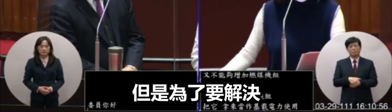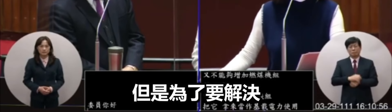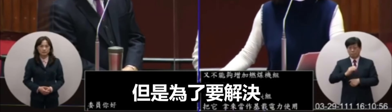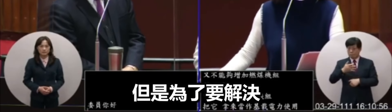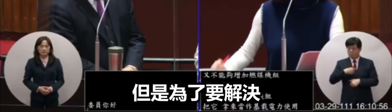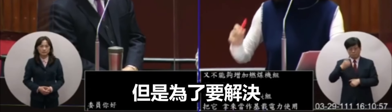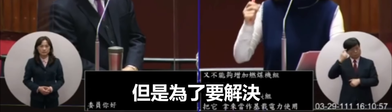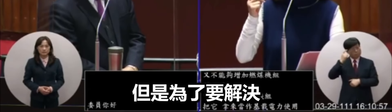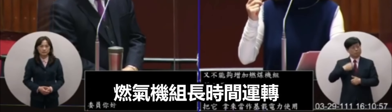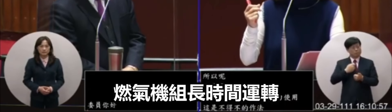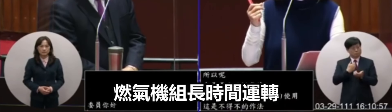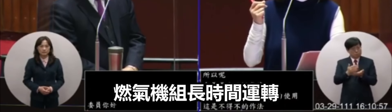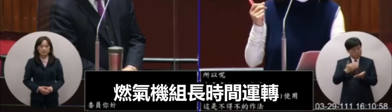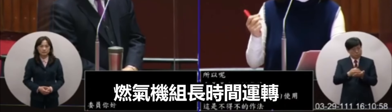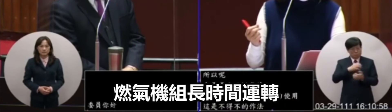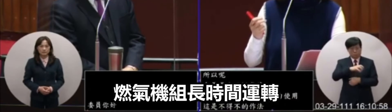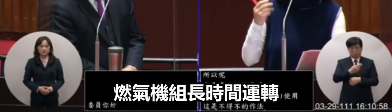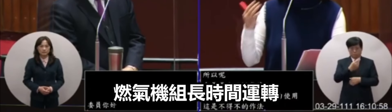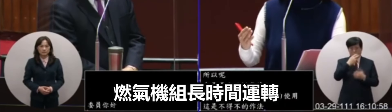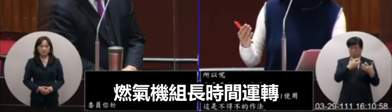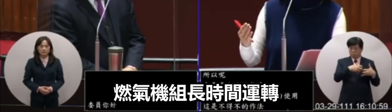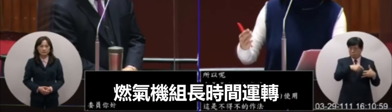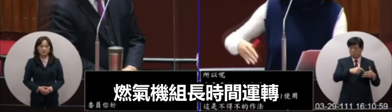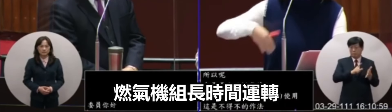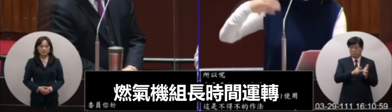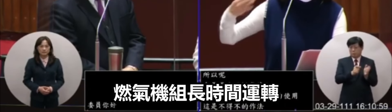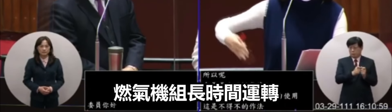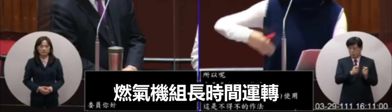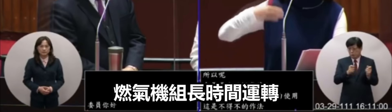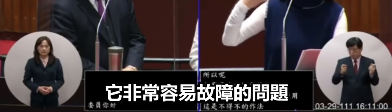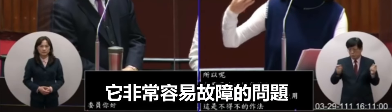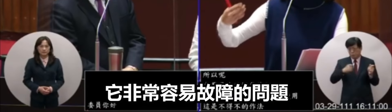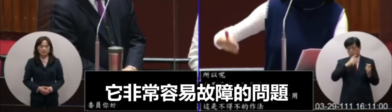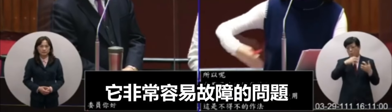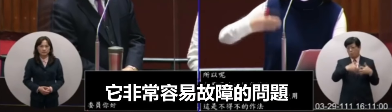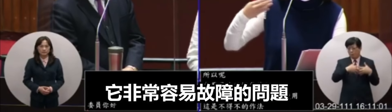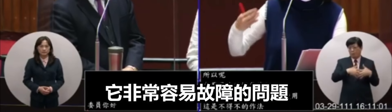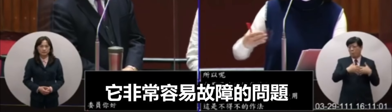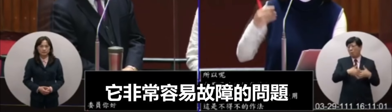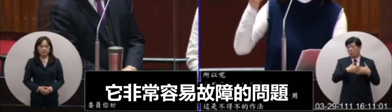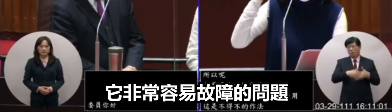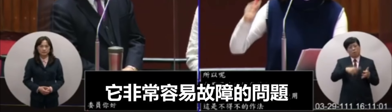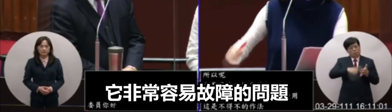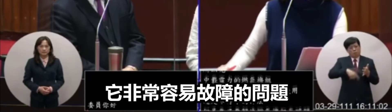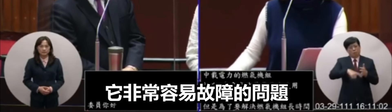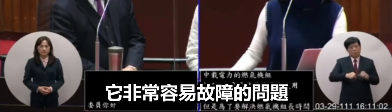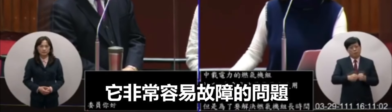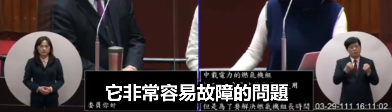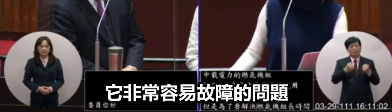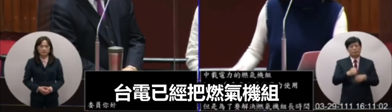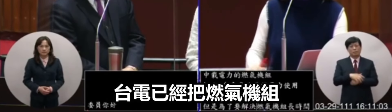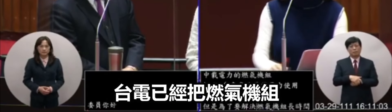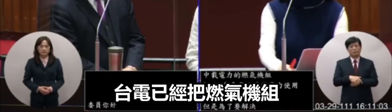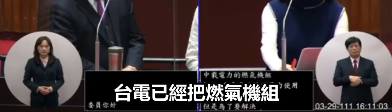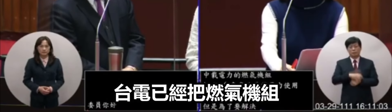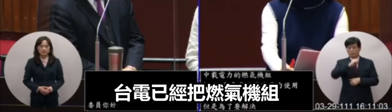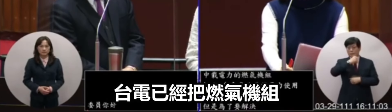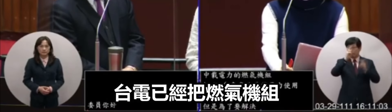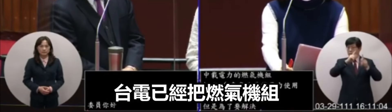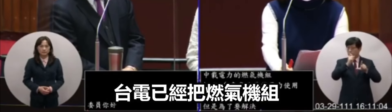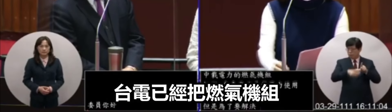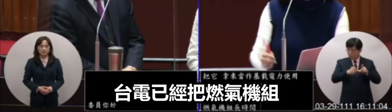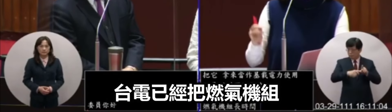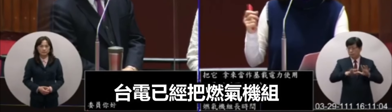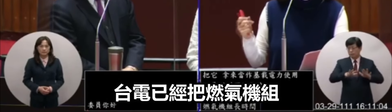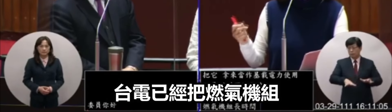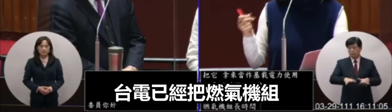是为了要解决燃气机组长时间运转它非常容易故障的问题，台电呢